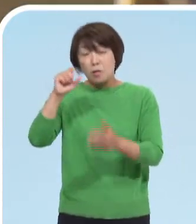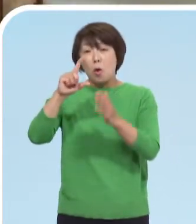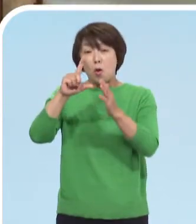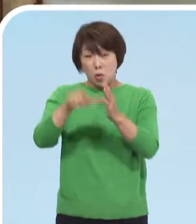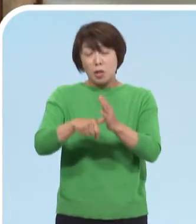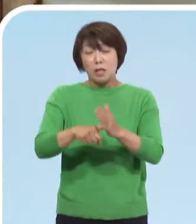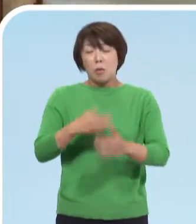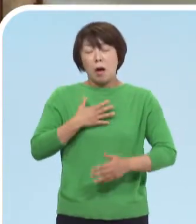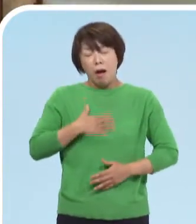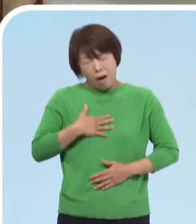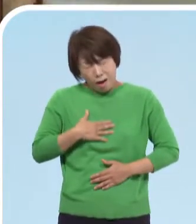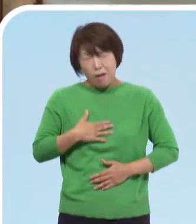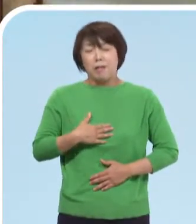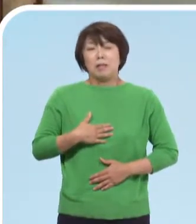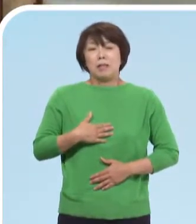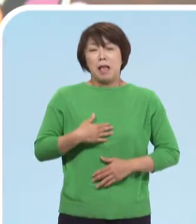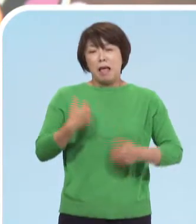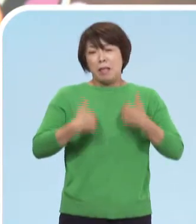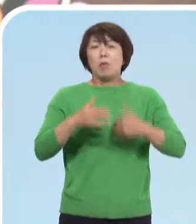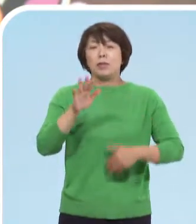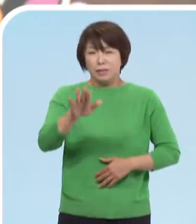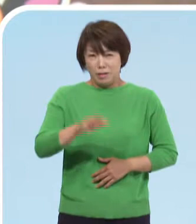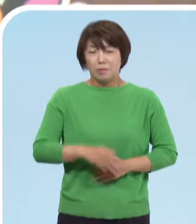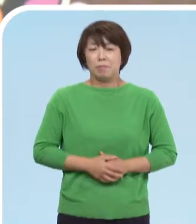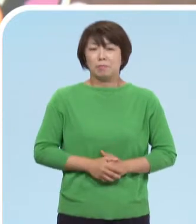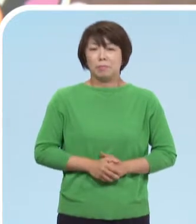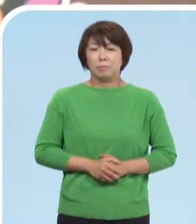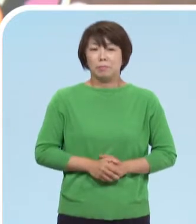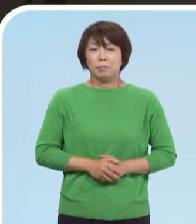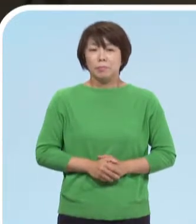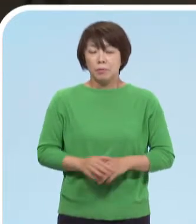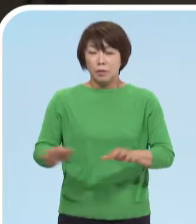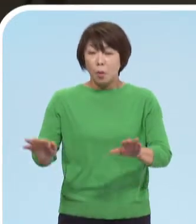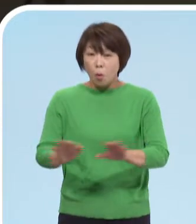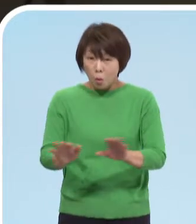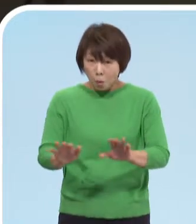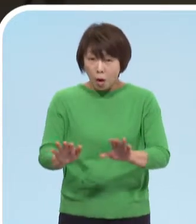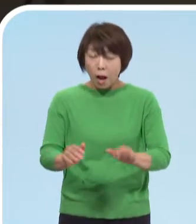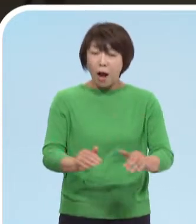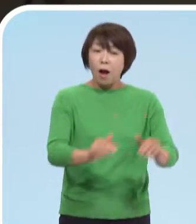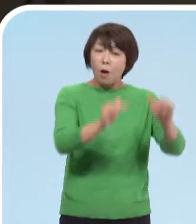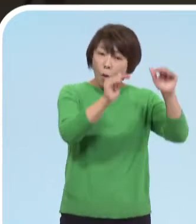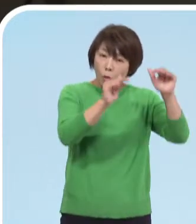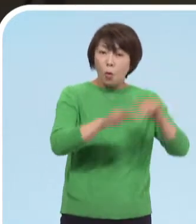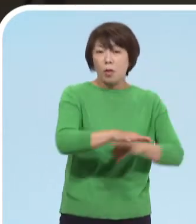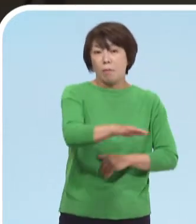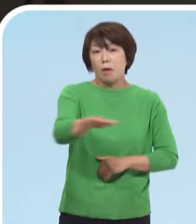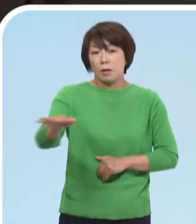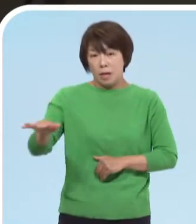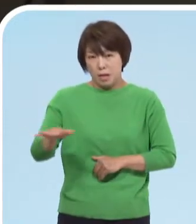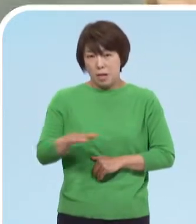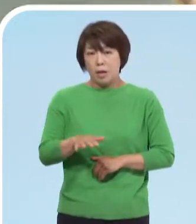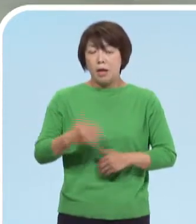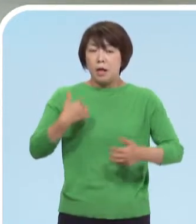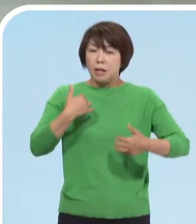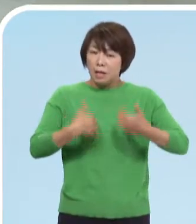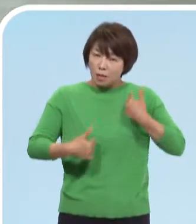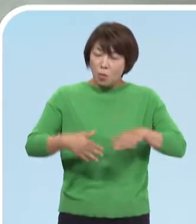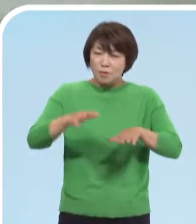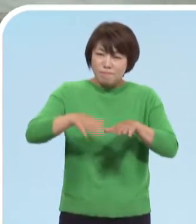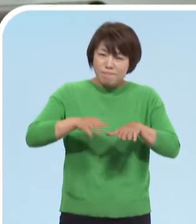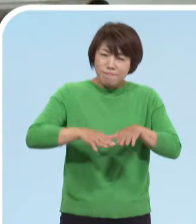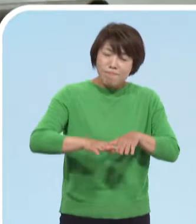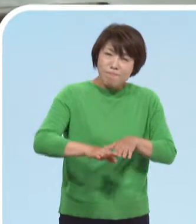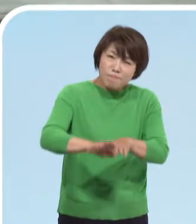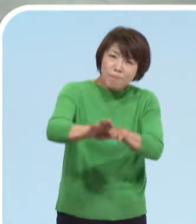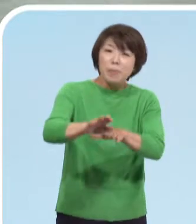の達成感がすごいあるので楽しいです。ちっちゃい子から大人の方まで、その滑れ